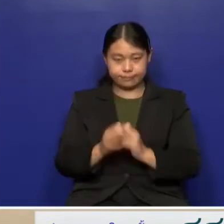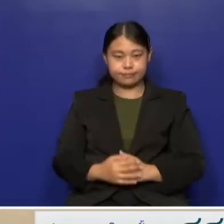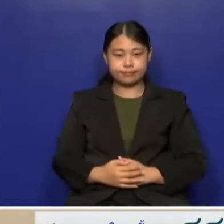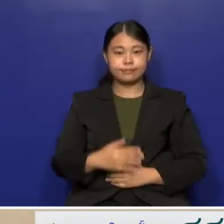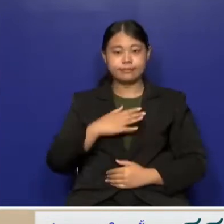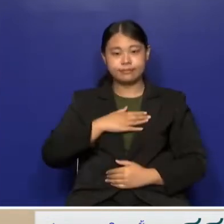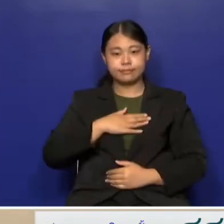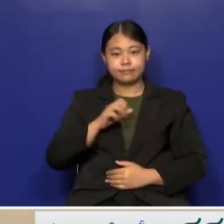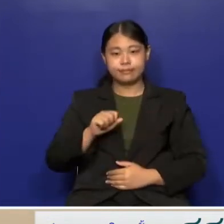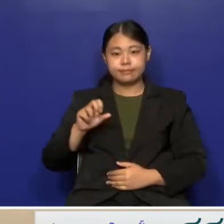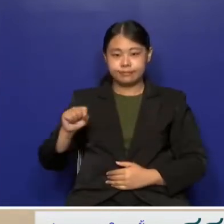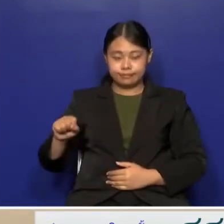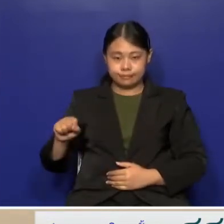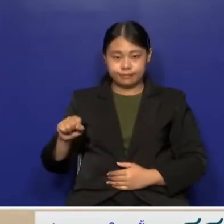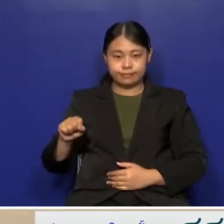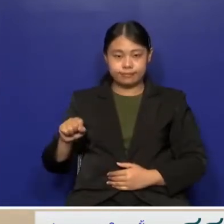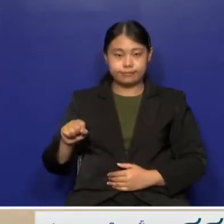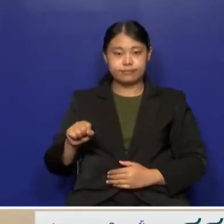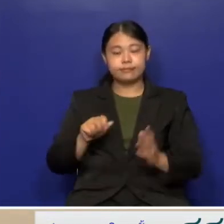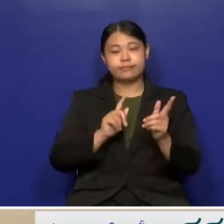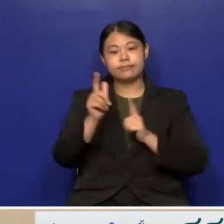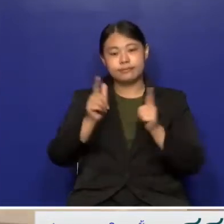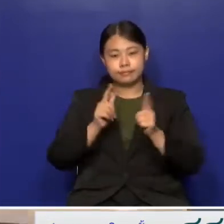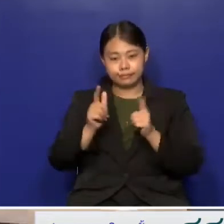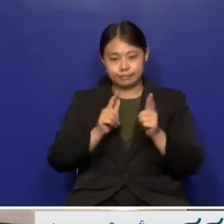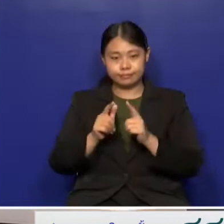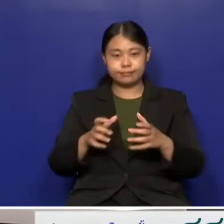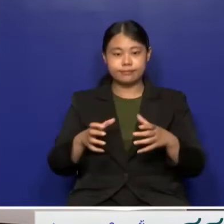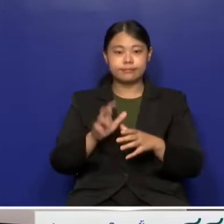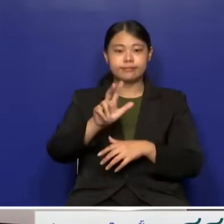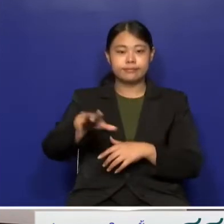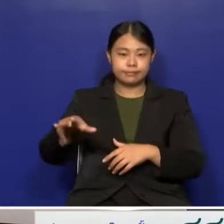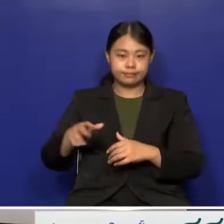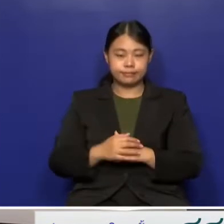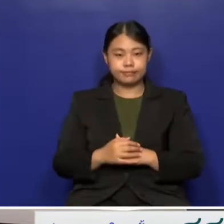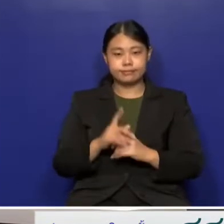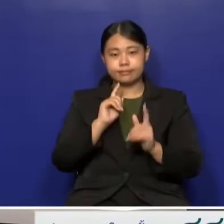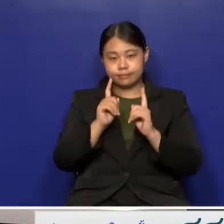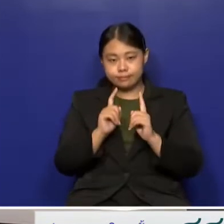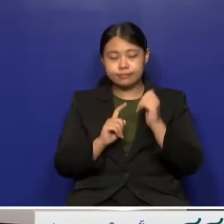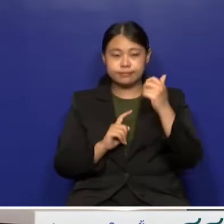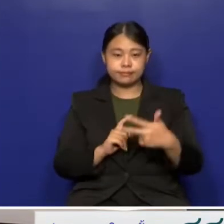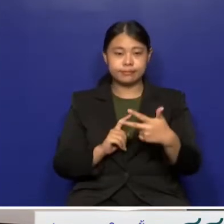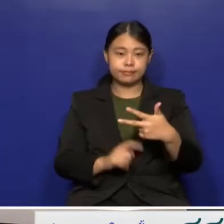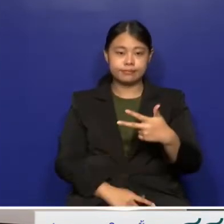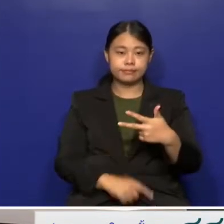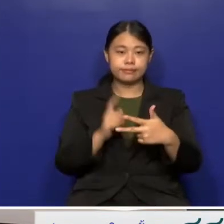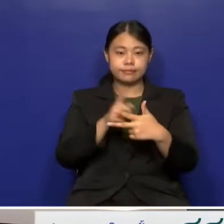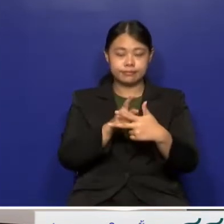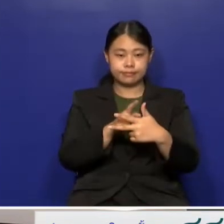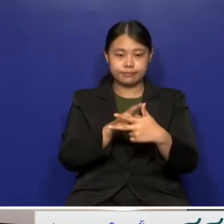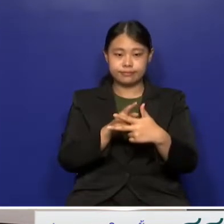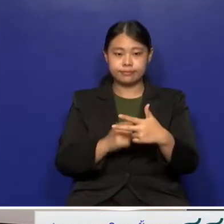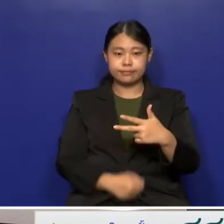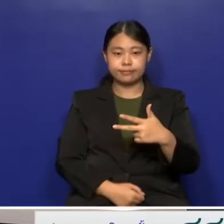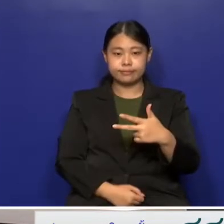มาชิสตาพผดแนัศดอนชัภัเลยพทพเพื่ไทยวันนี้มีเรื่องหารือกับท่านประทานสาศisonระเด็ครับประเด็นแรกได้รับการรองเร